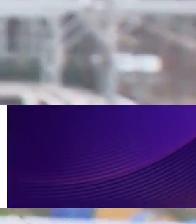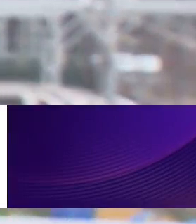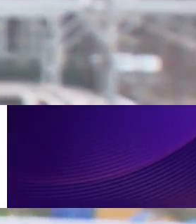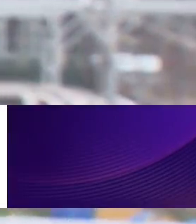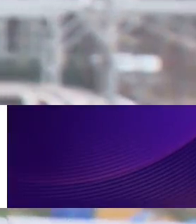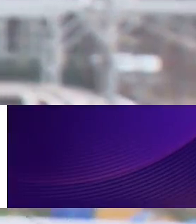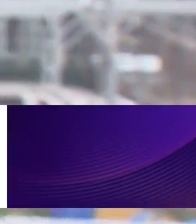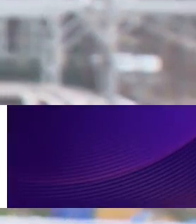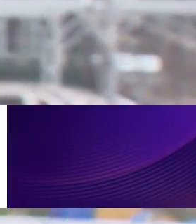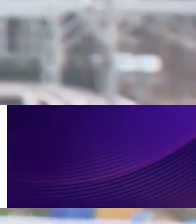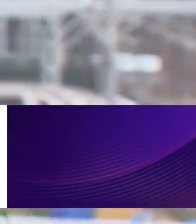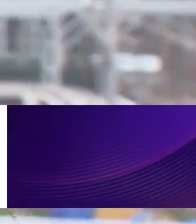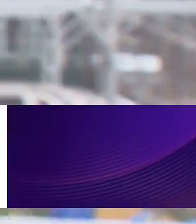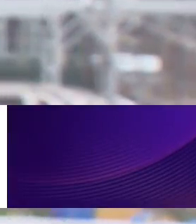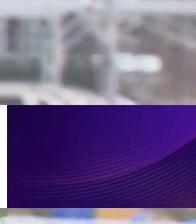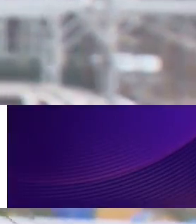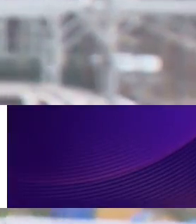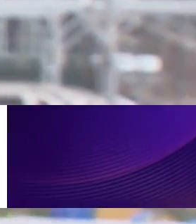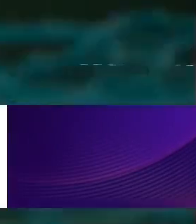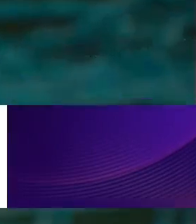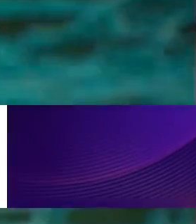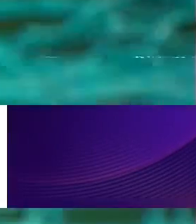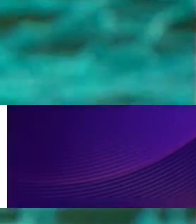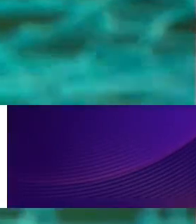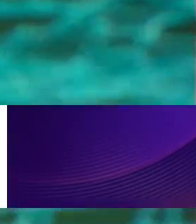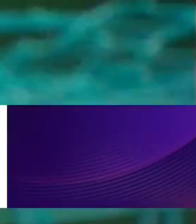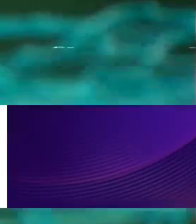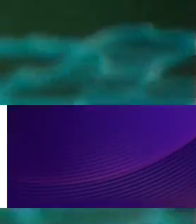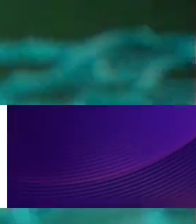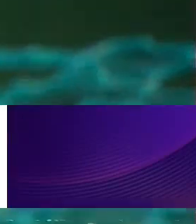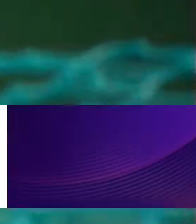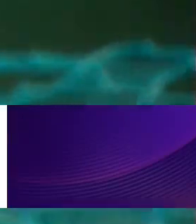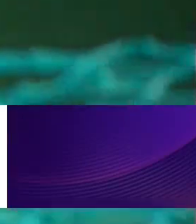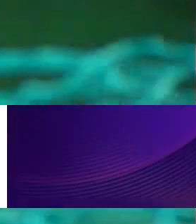젊은 층들이 많이 찾는 복합 쇼핑몰 같은 곳이.